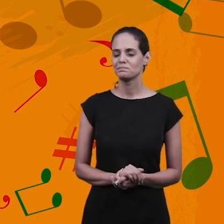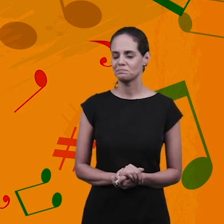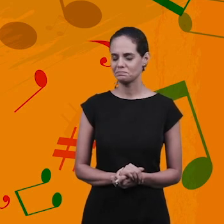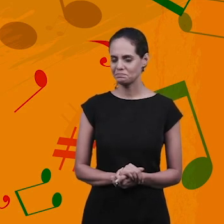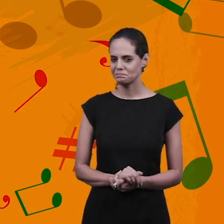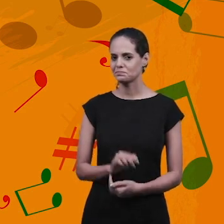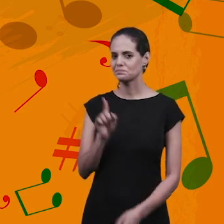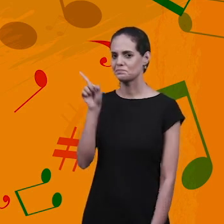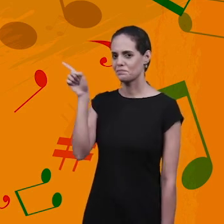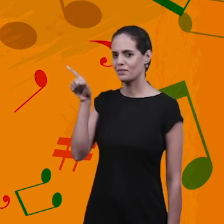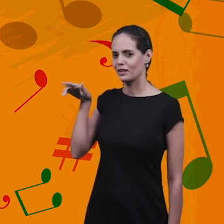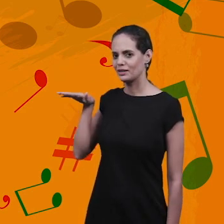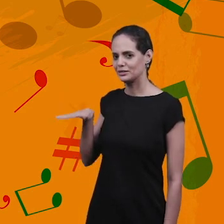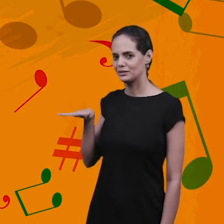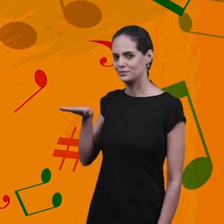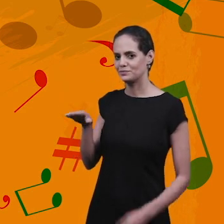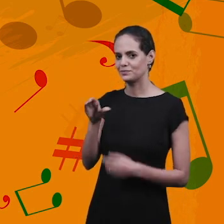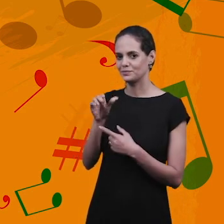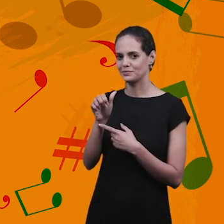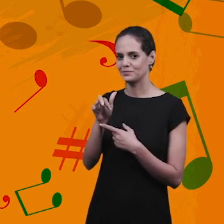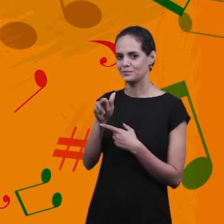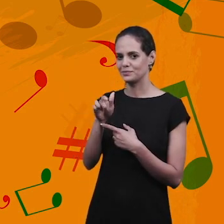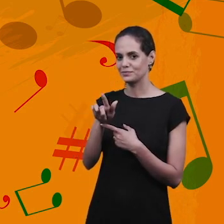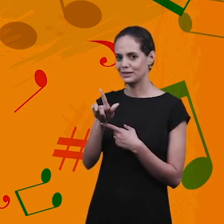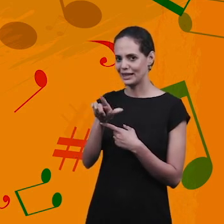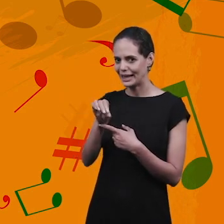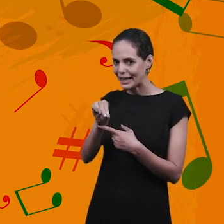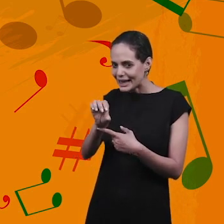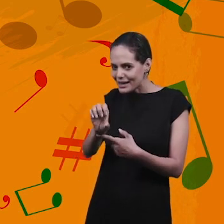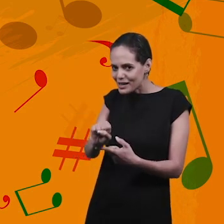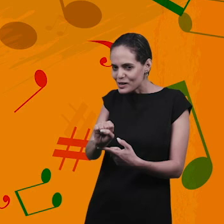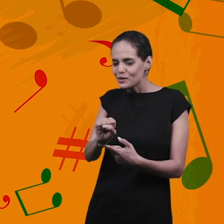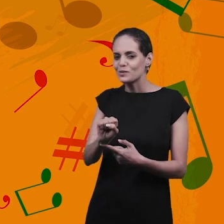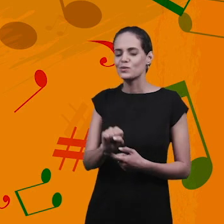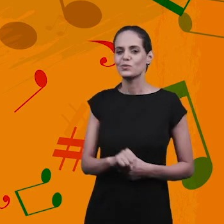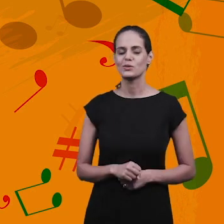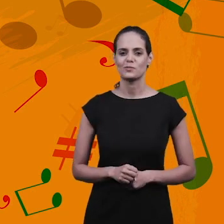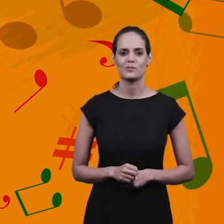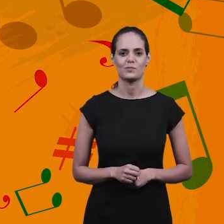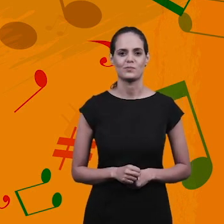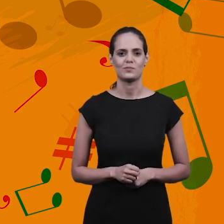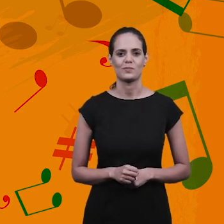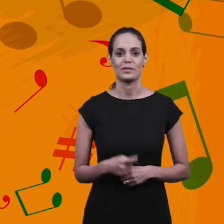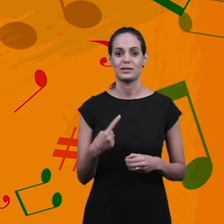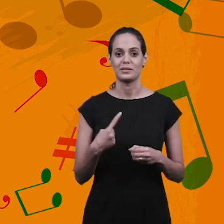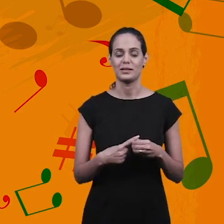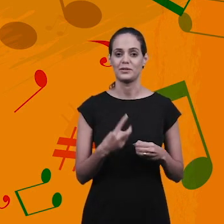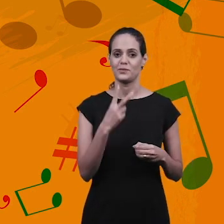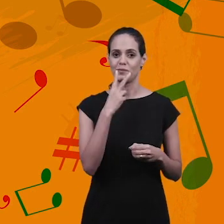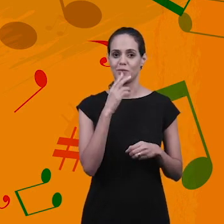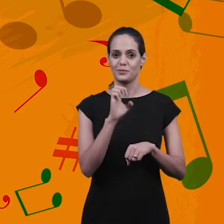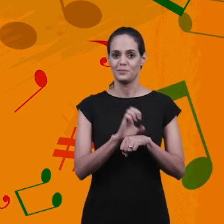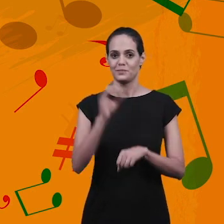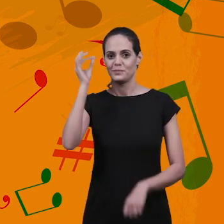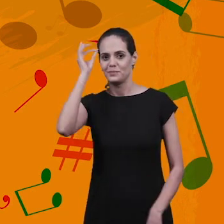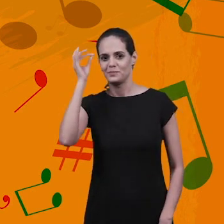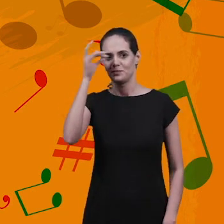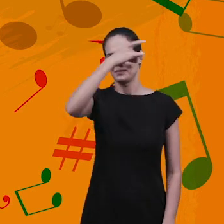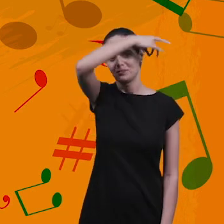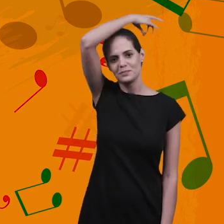Voici l'intermédiaire Carlos Estevan, de l'église de Santa Cecília, Vitória, Espírito Santo.